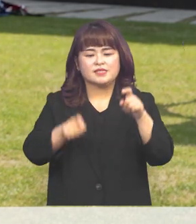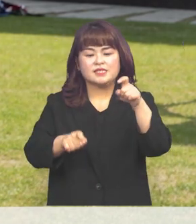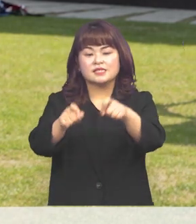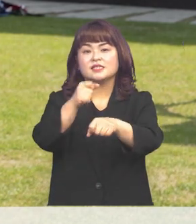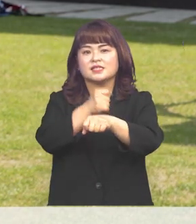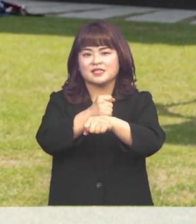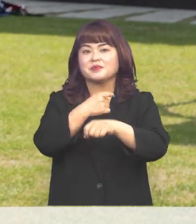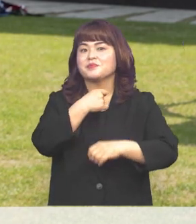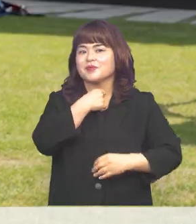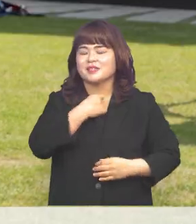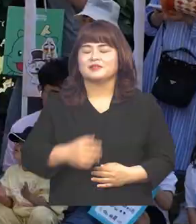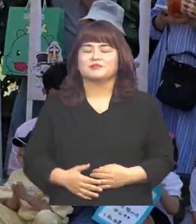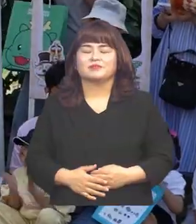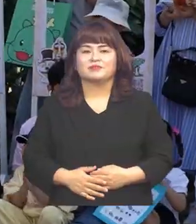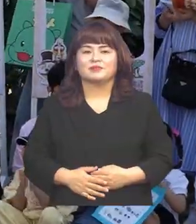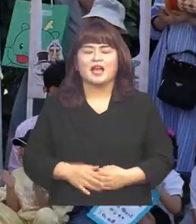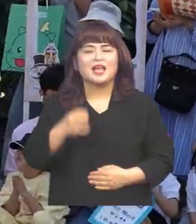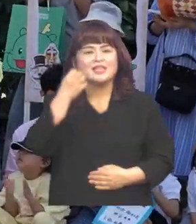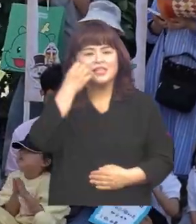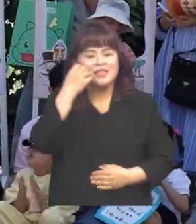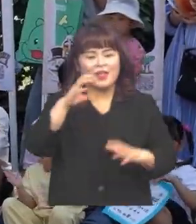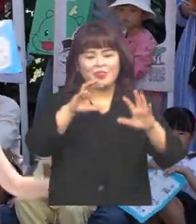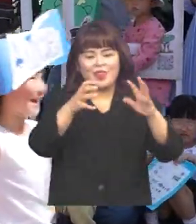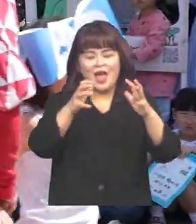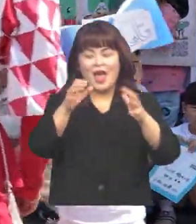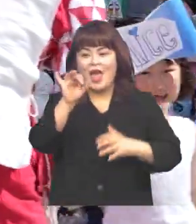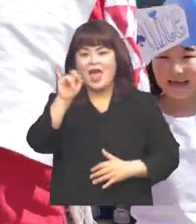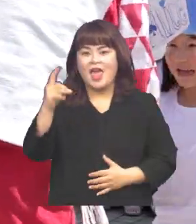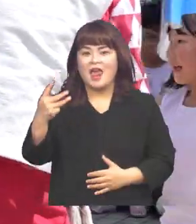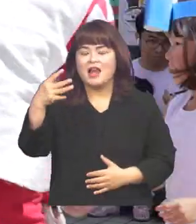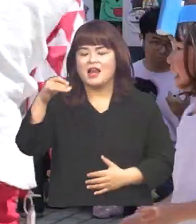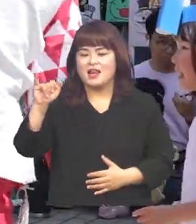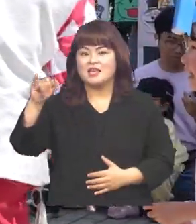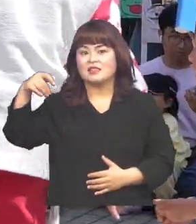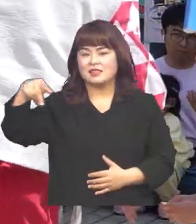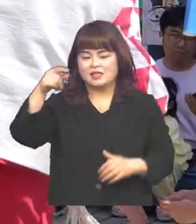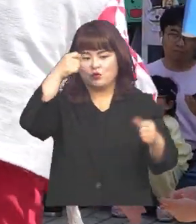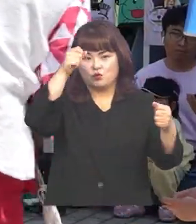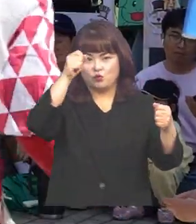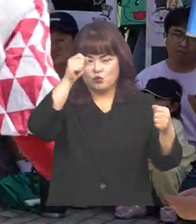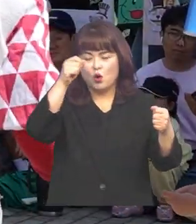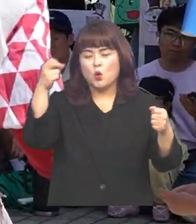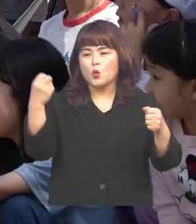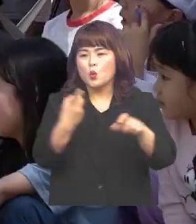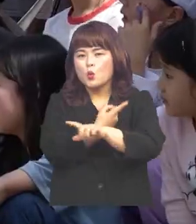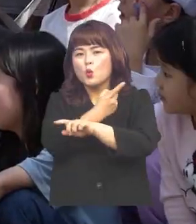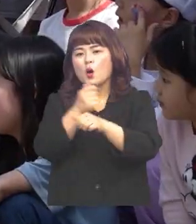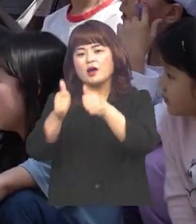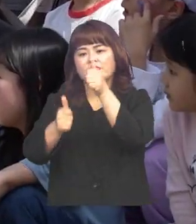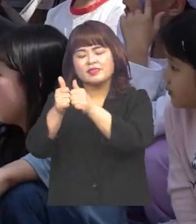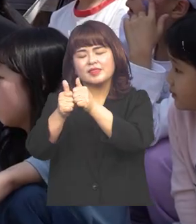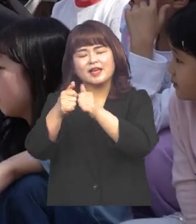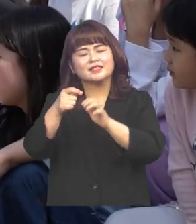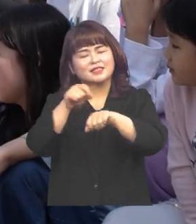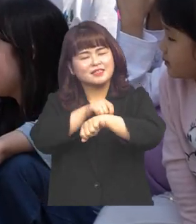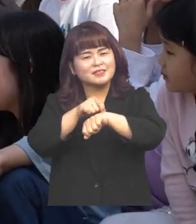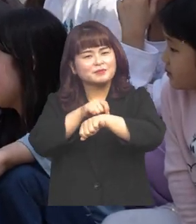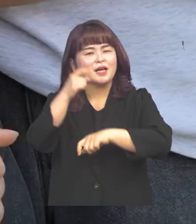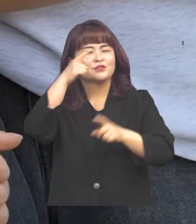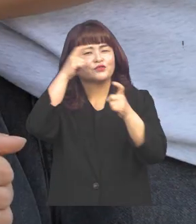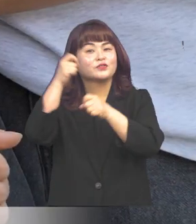현실이 되기를 바랍니다. 또한 이상한 나라의 앨리스 공연, 사생대회 등이 열리며 아이들은 특별한 추억을